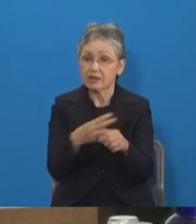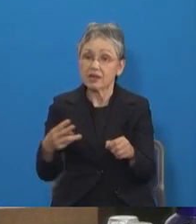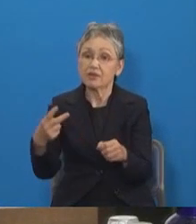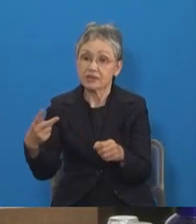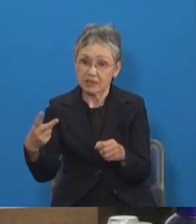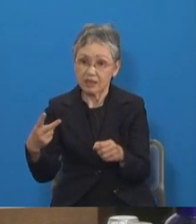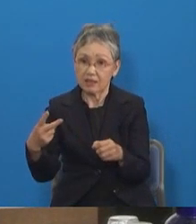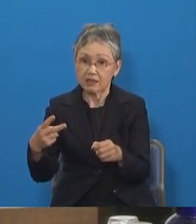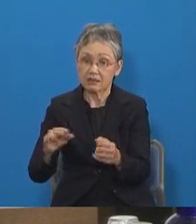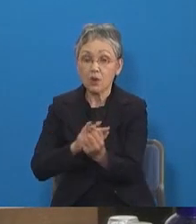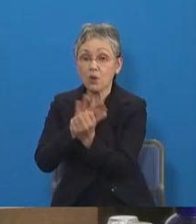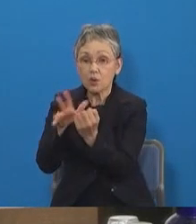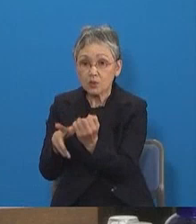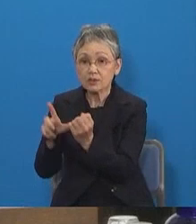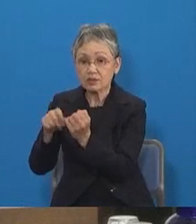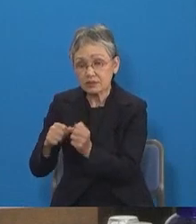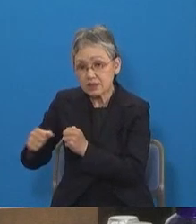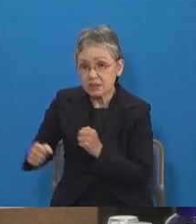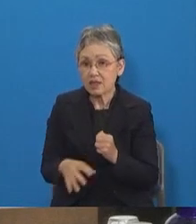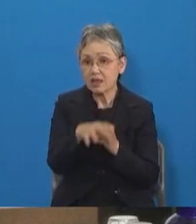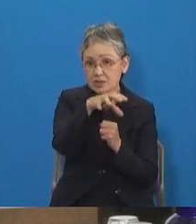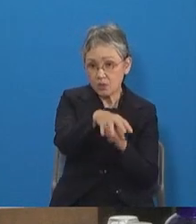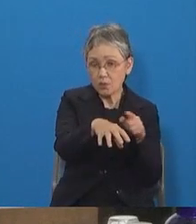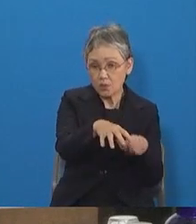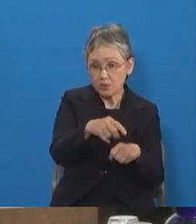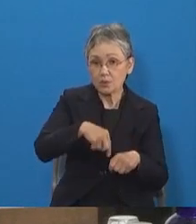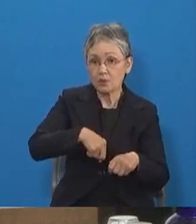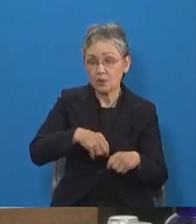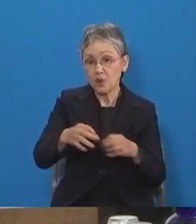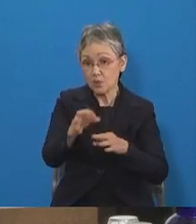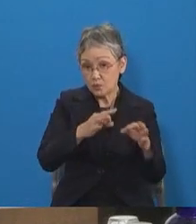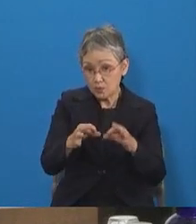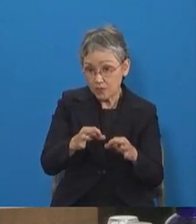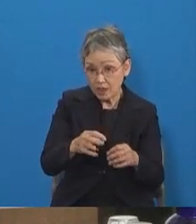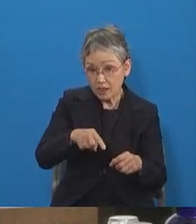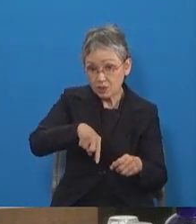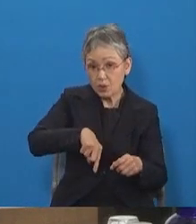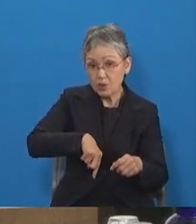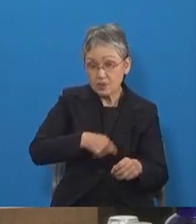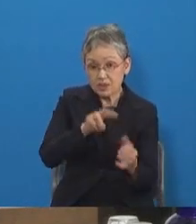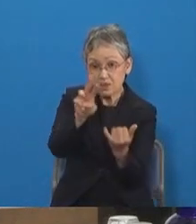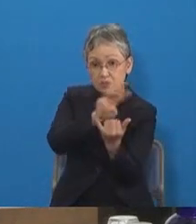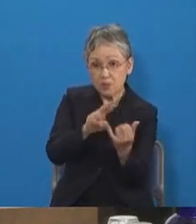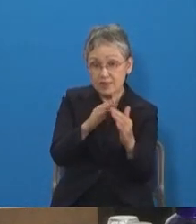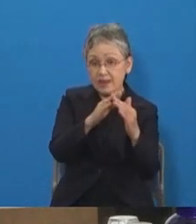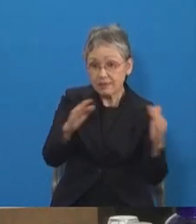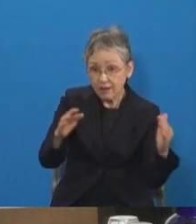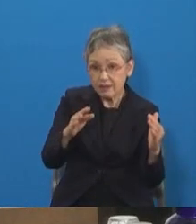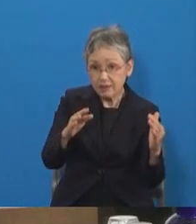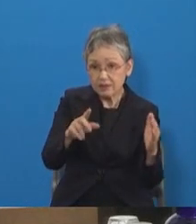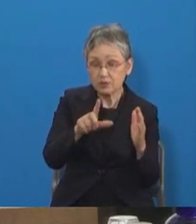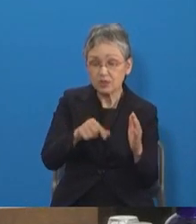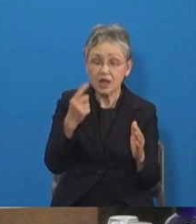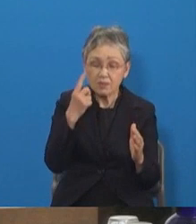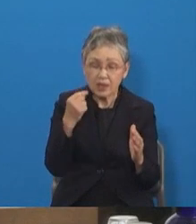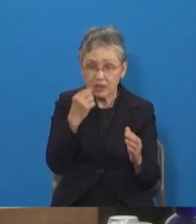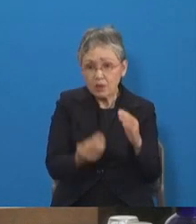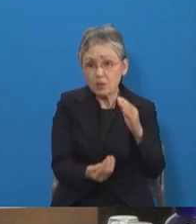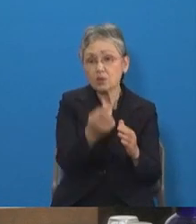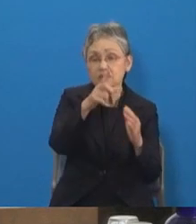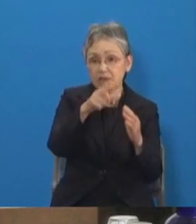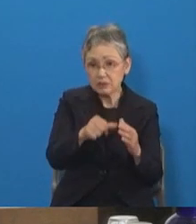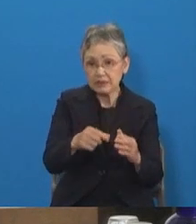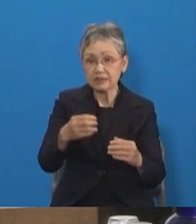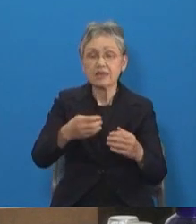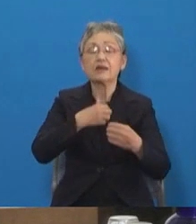においては、避難所等を運営いただく自主防災会をはじめとする市民の皆様に、万一の災害発生時に感染の心配なく避